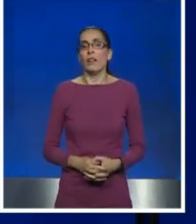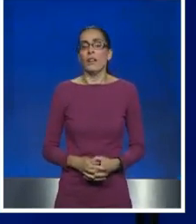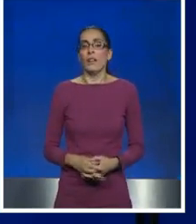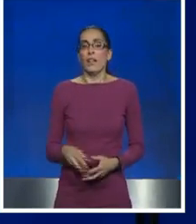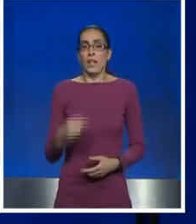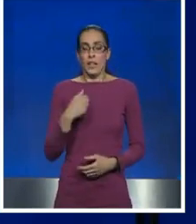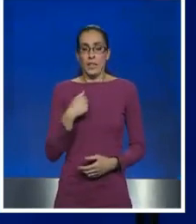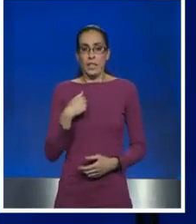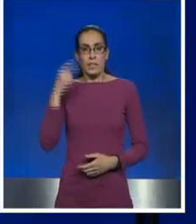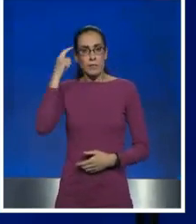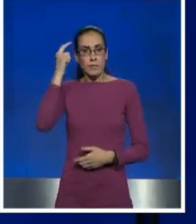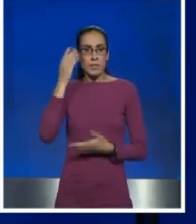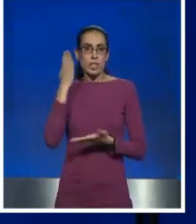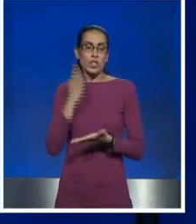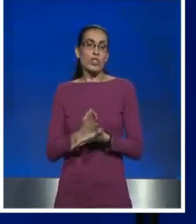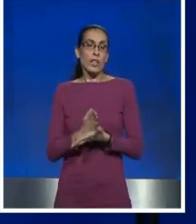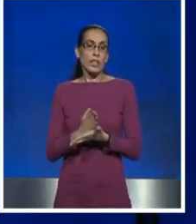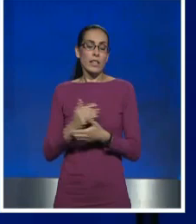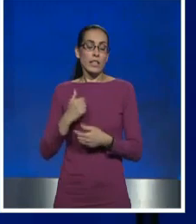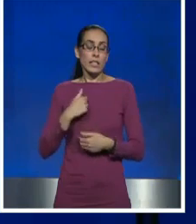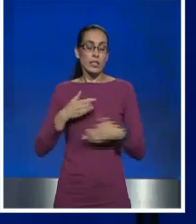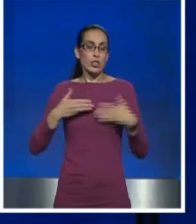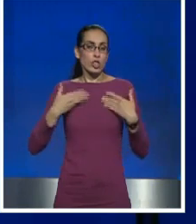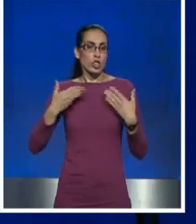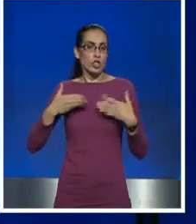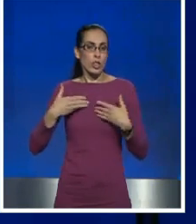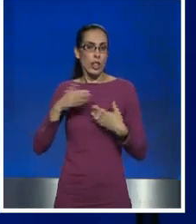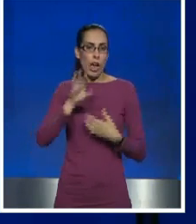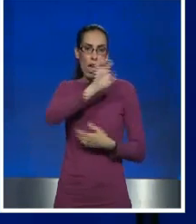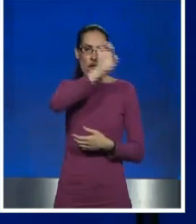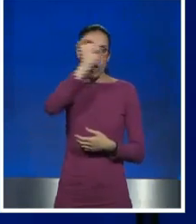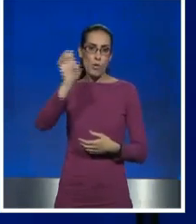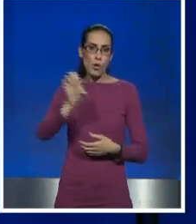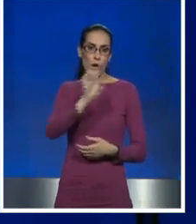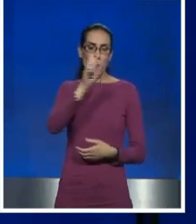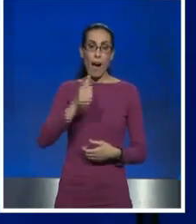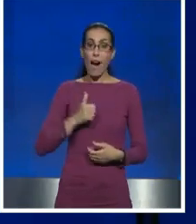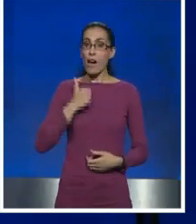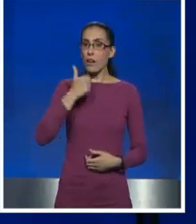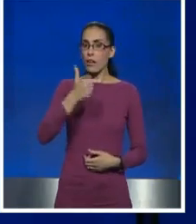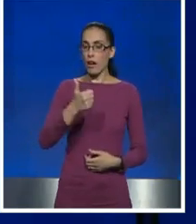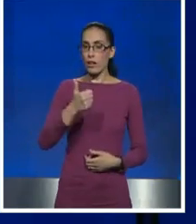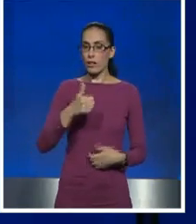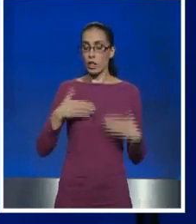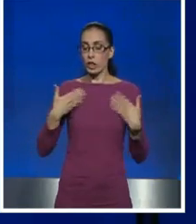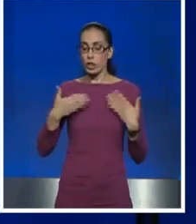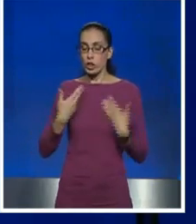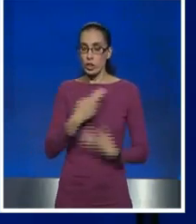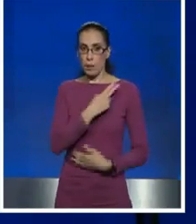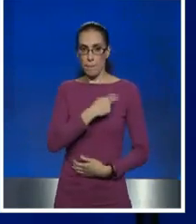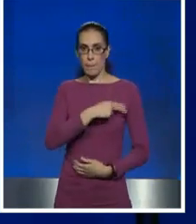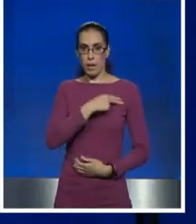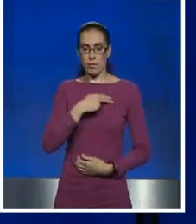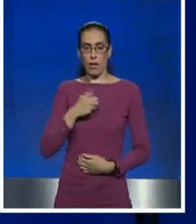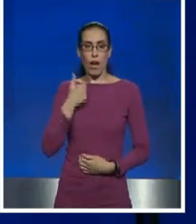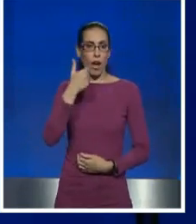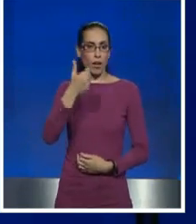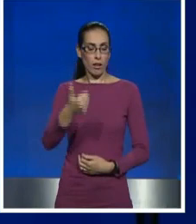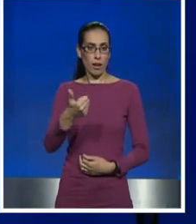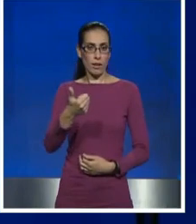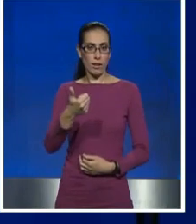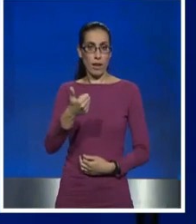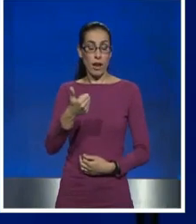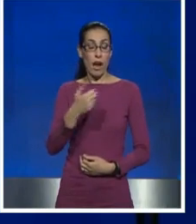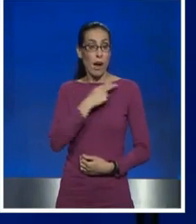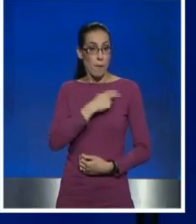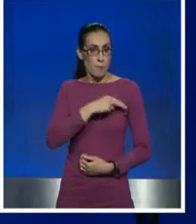Jiena ddeċidejt illi rrid Ewropa aħjar. Irrid Malta aħjar. Malta li tieħu